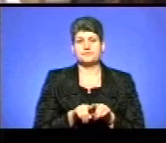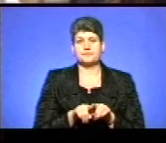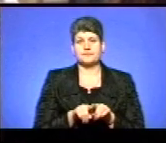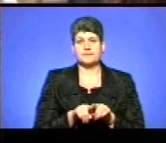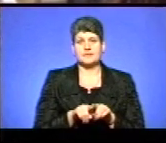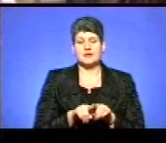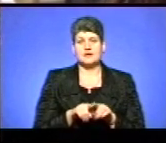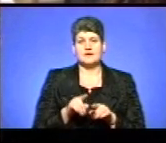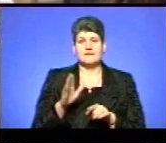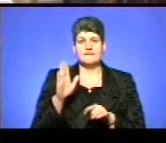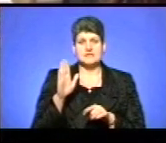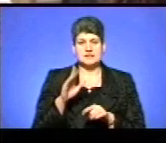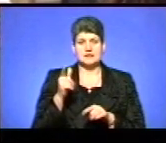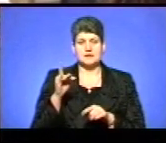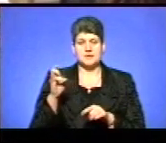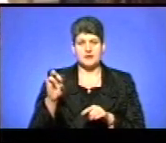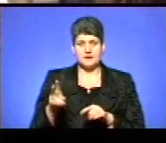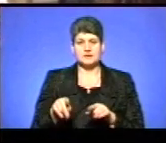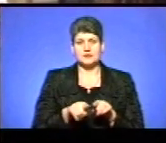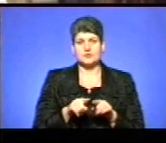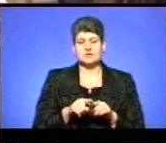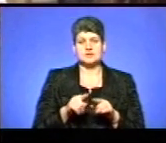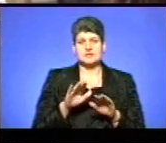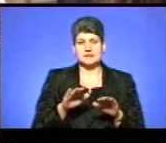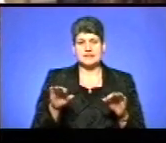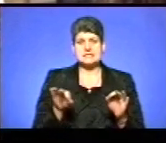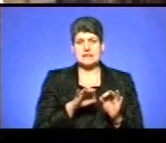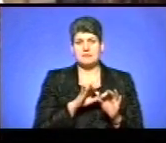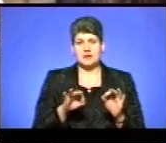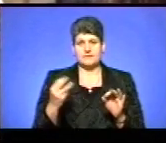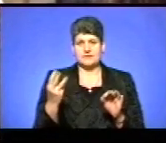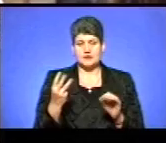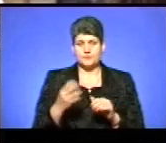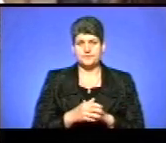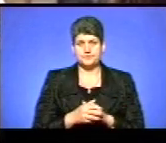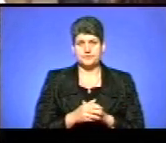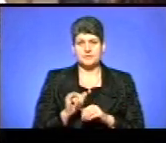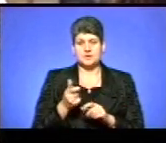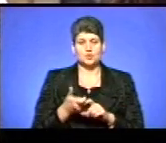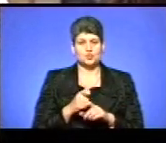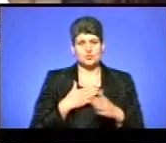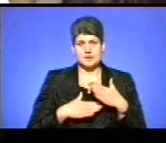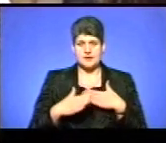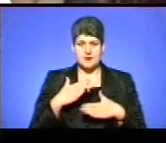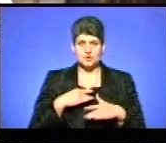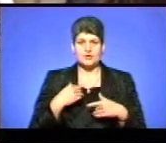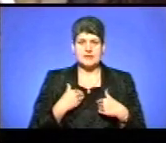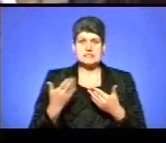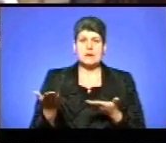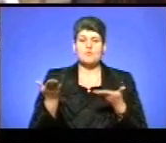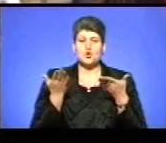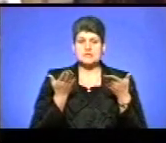Василина Гребеняка, також ще дітки тріо «Скрипалів». І безпосередньо ми дуже раді, що нас запросили, що